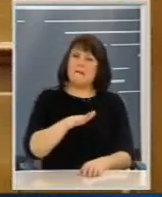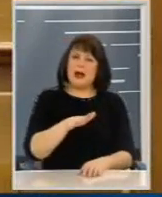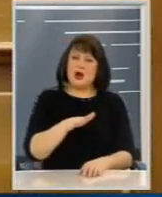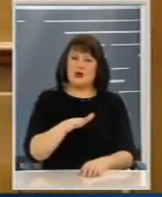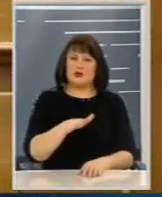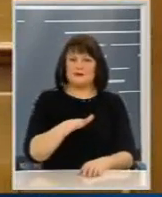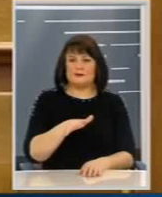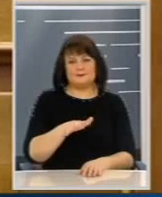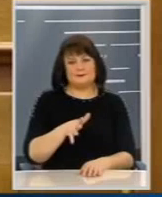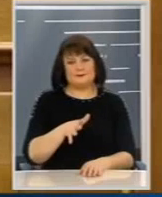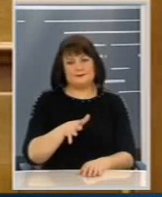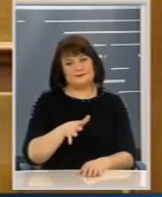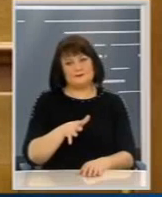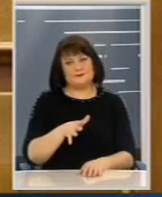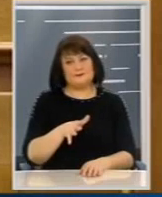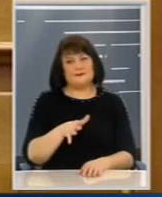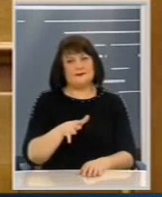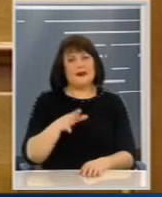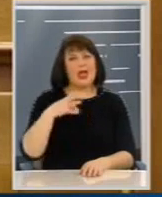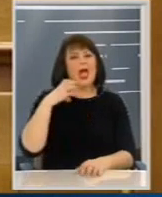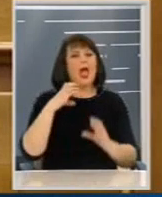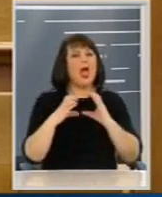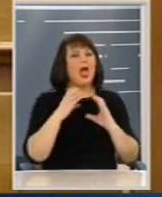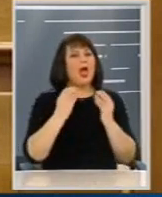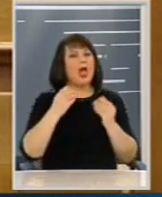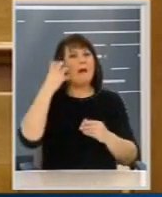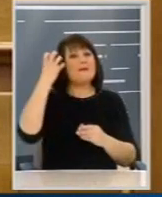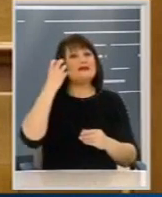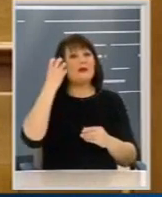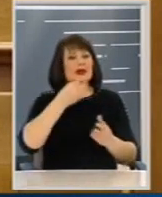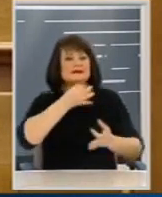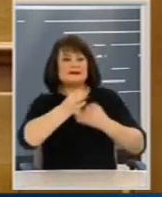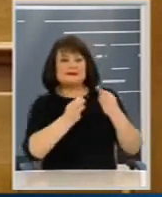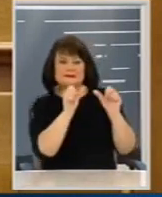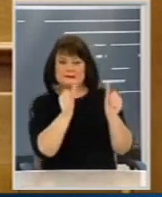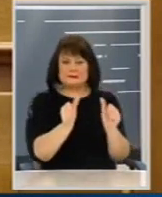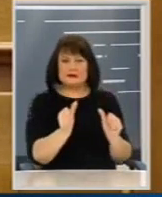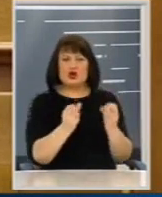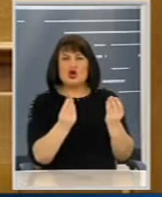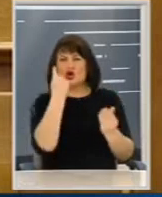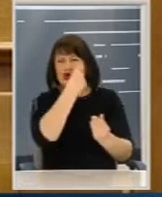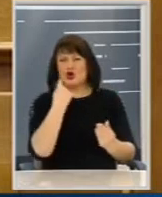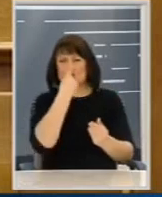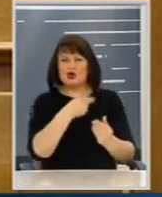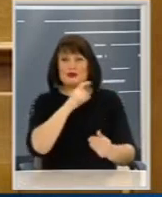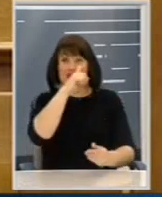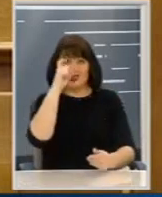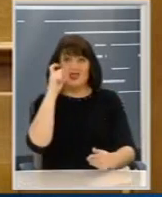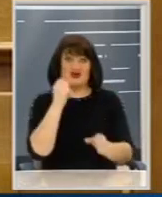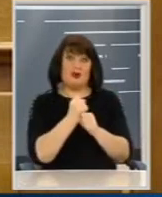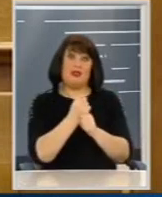κάποιος από τους πολλούς επικοινωνιολόγους που έχει δίπλα του και προσπαθούν να του φτιάξουν το προφίλ, πραγματικά δύσκολο, πολύ δύσκολη